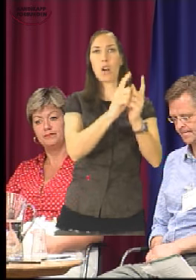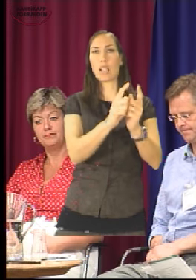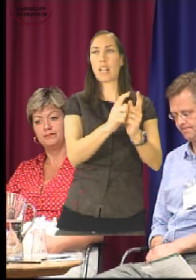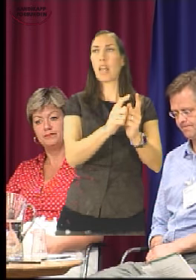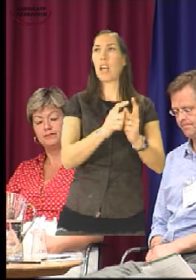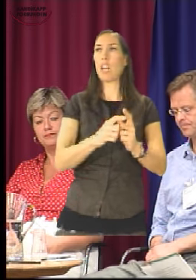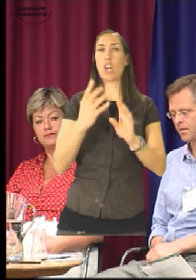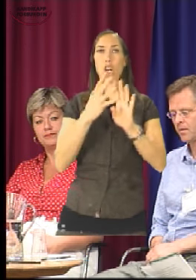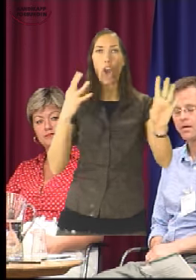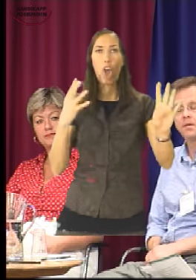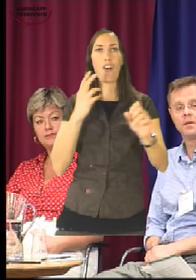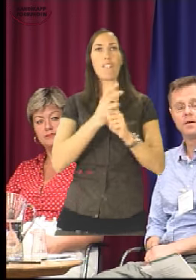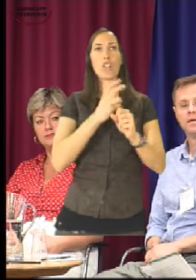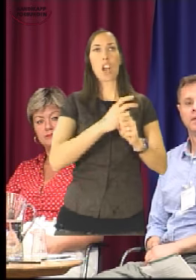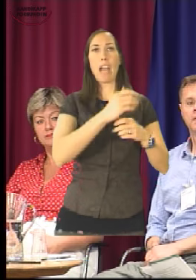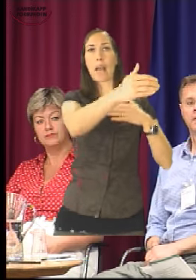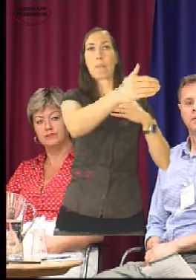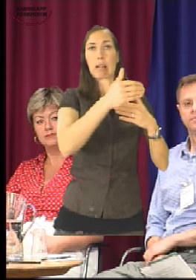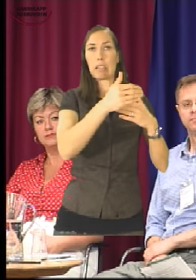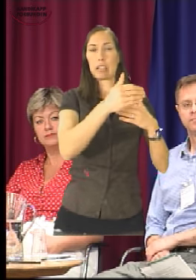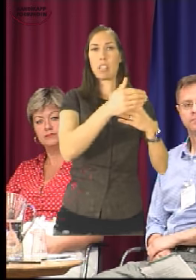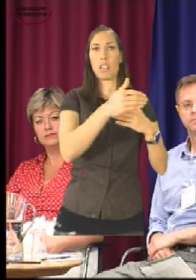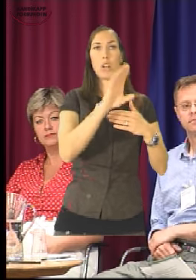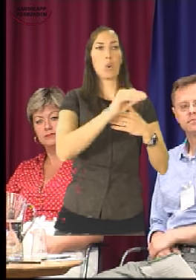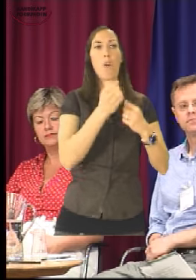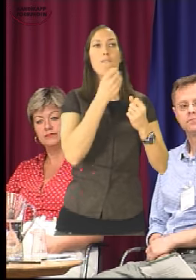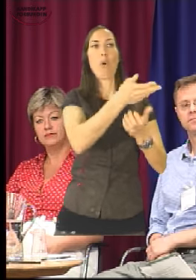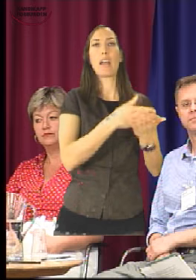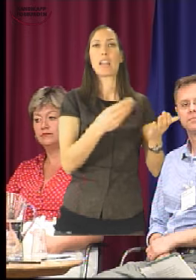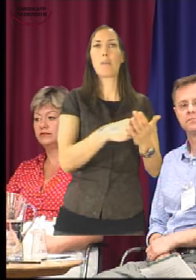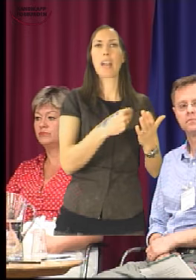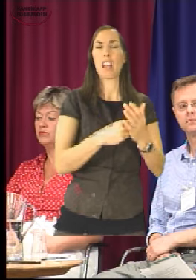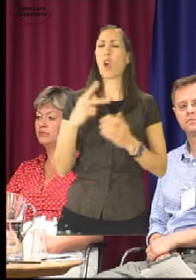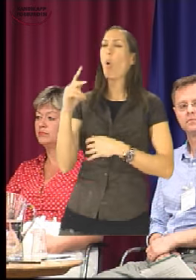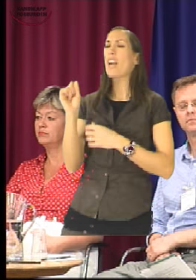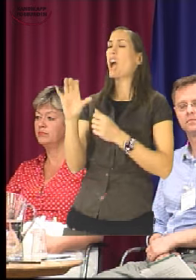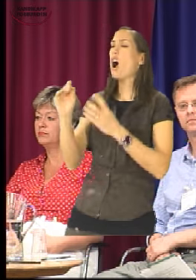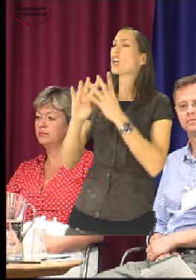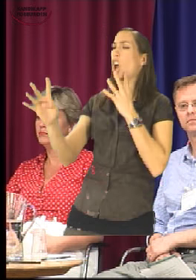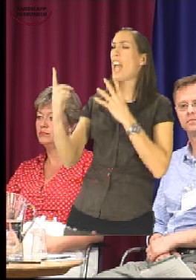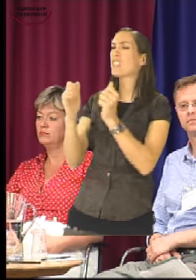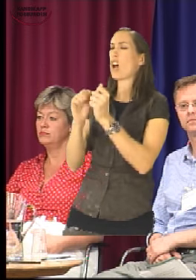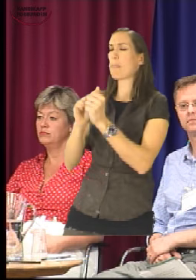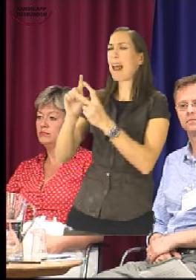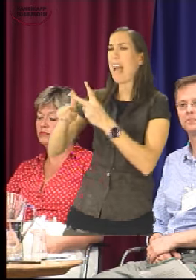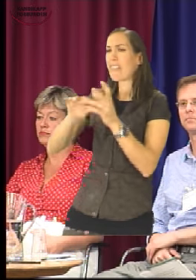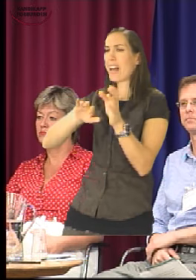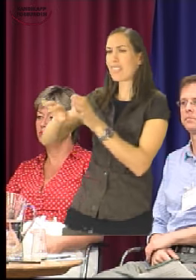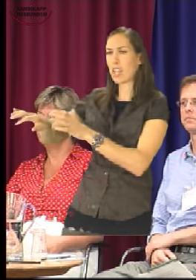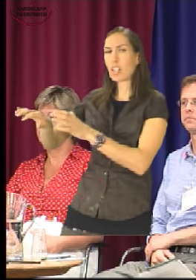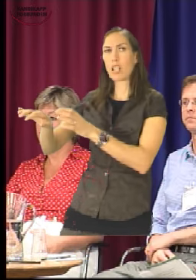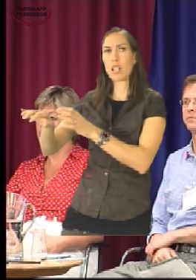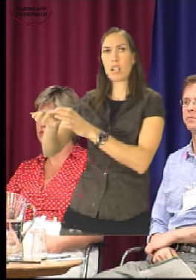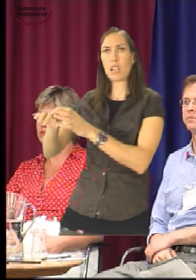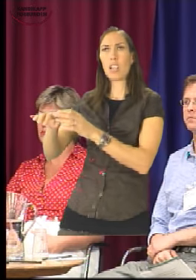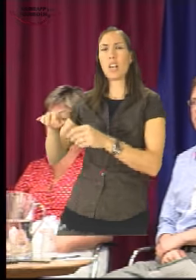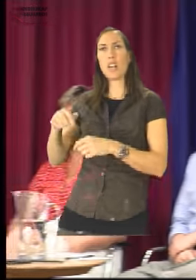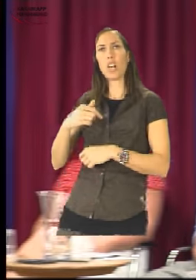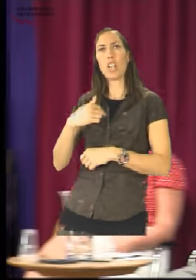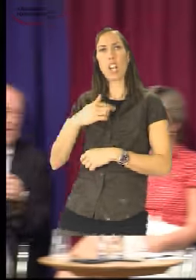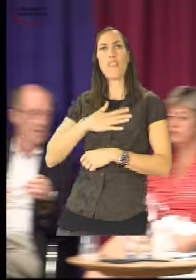köerna så får man inga pengar heller. Och det köer, har ju, köer är en sak. Nu ja, men det är tillgänglighet. Till exempel kvaliteten.